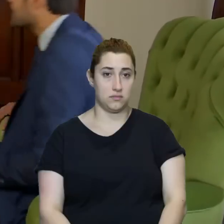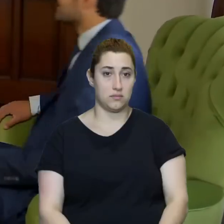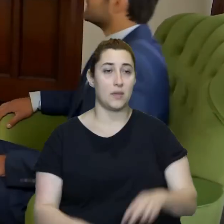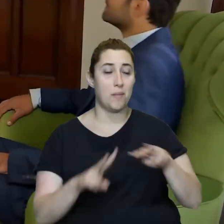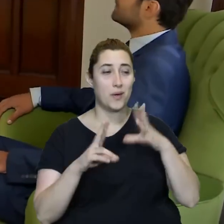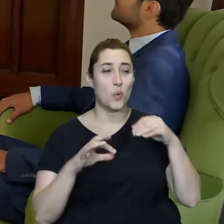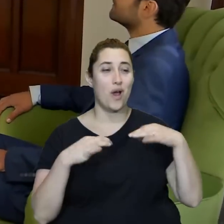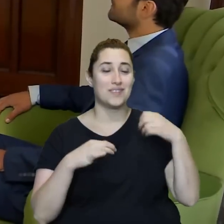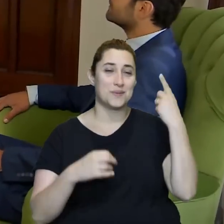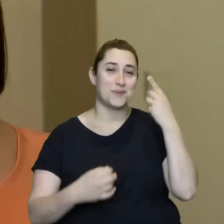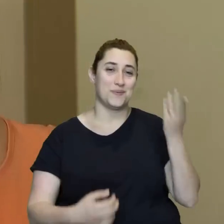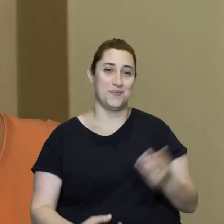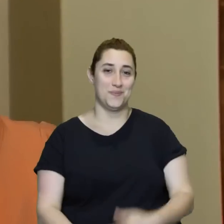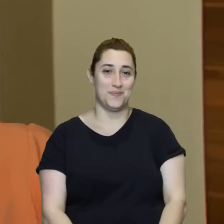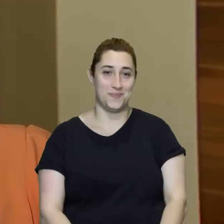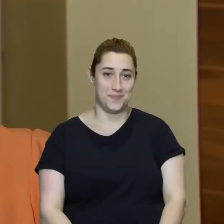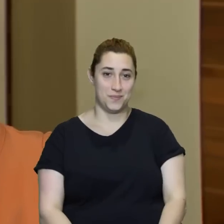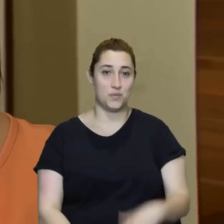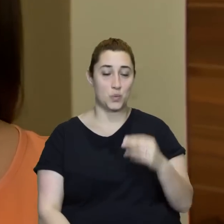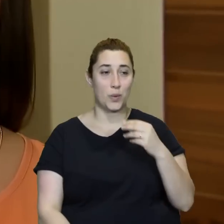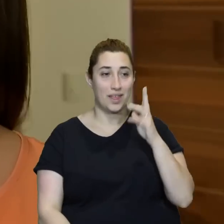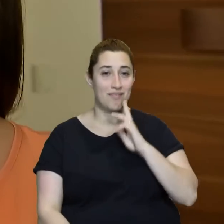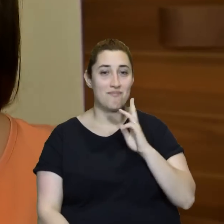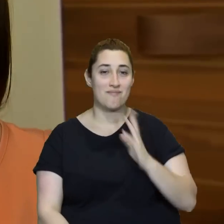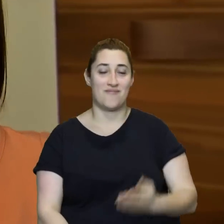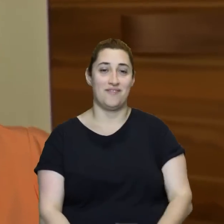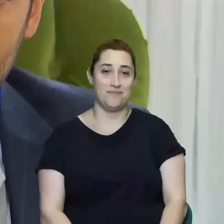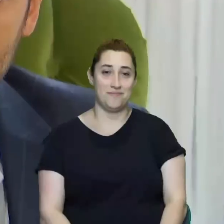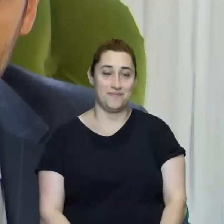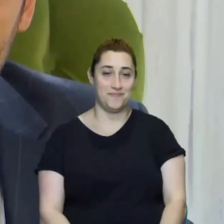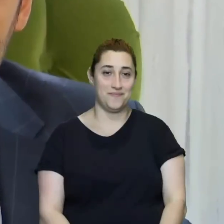Mert çok ince biri. Çok da düşünceli.